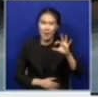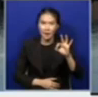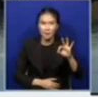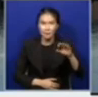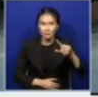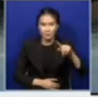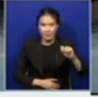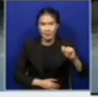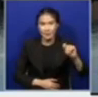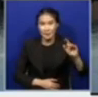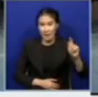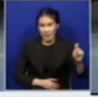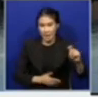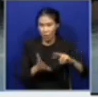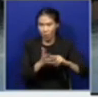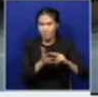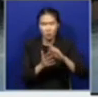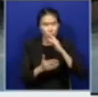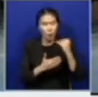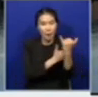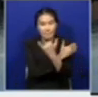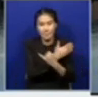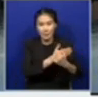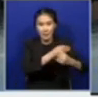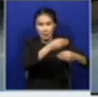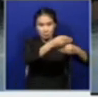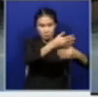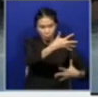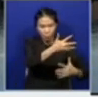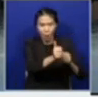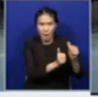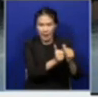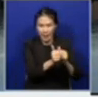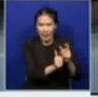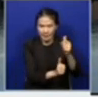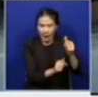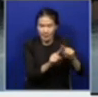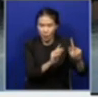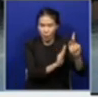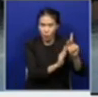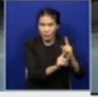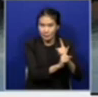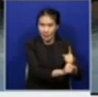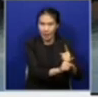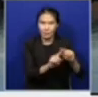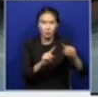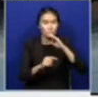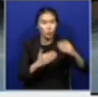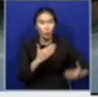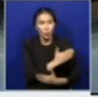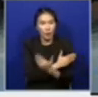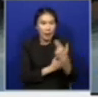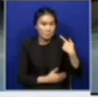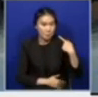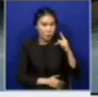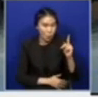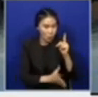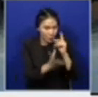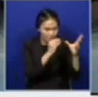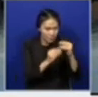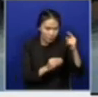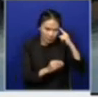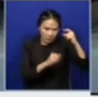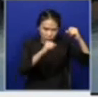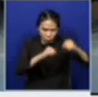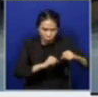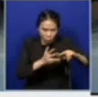ฑ์เกี่ยวกับการค้าและสิทธิประโยชน์นะคะในการเข้าสู่ตลาดการค้าระหว่างสมาชิกด้วยกันแม้ว่า